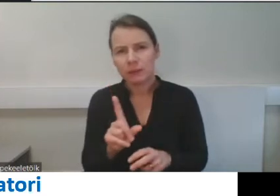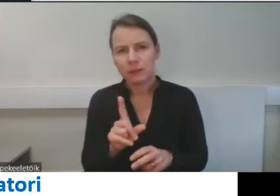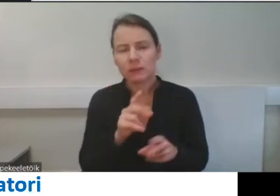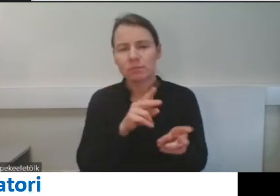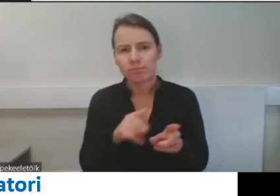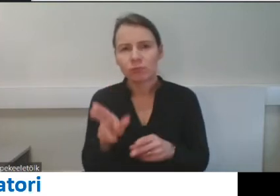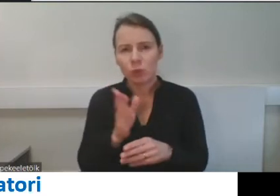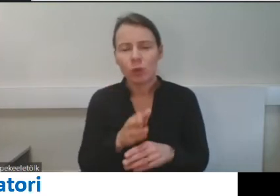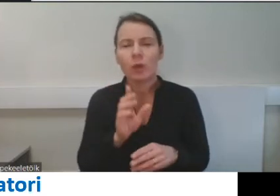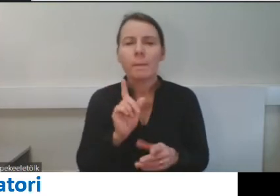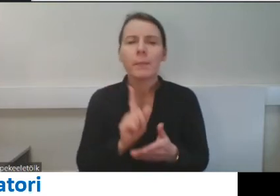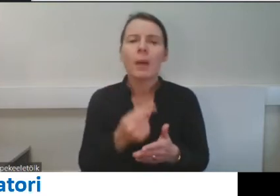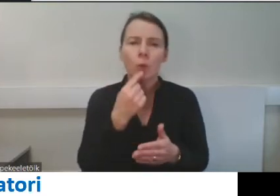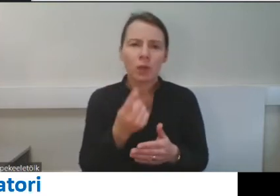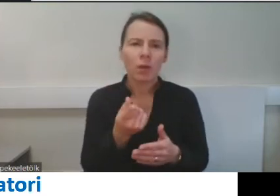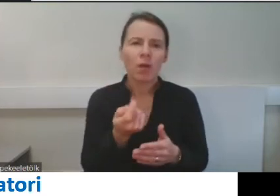riigiteenuseid,